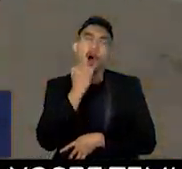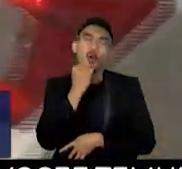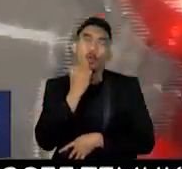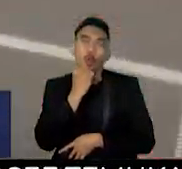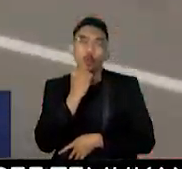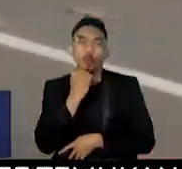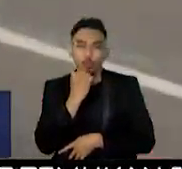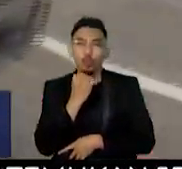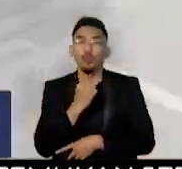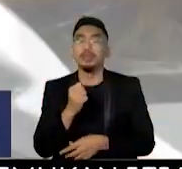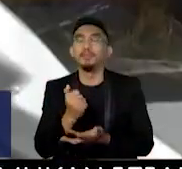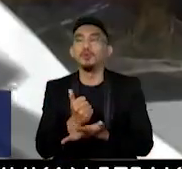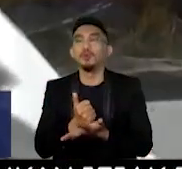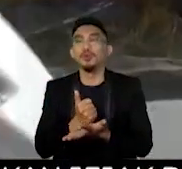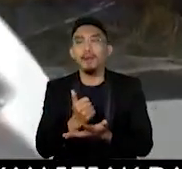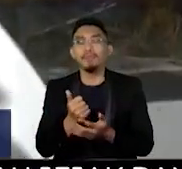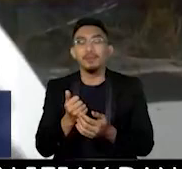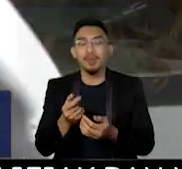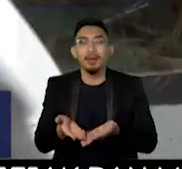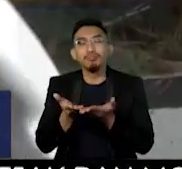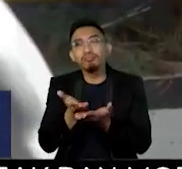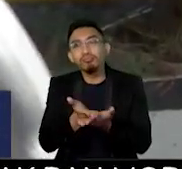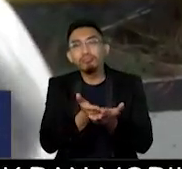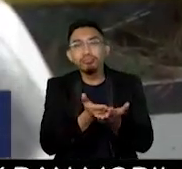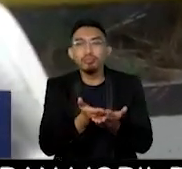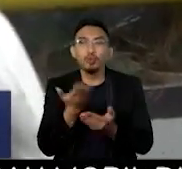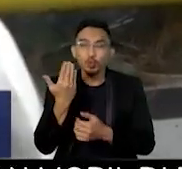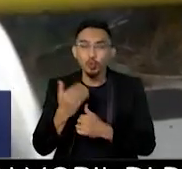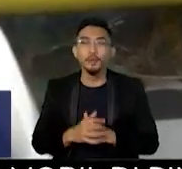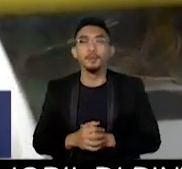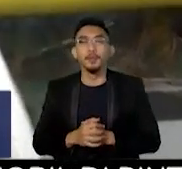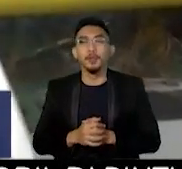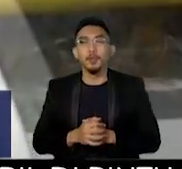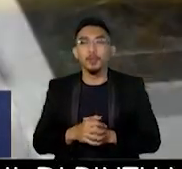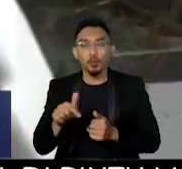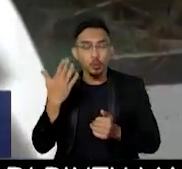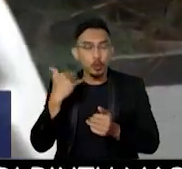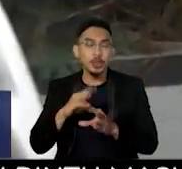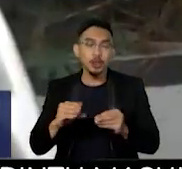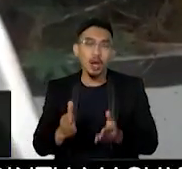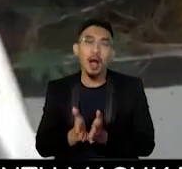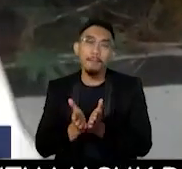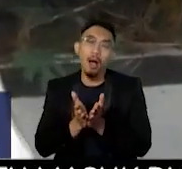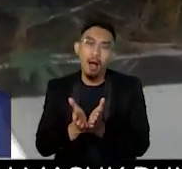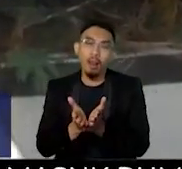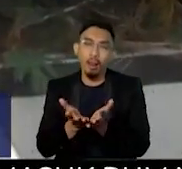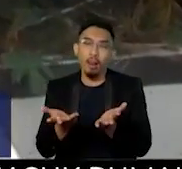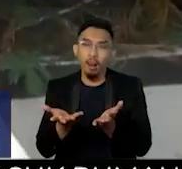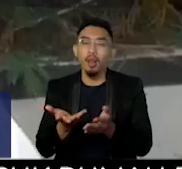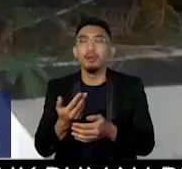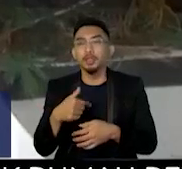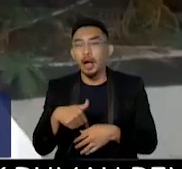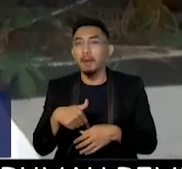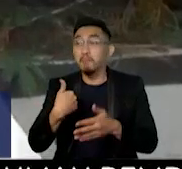laut. Saya kerja di kapal, sama pandemi bisa lagi berangkat, ya mau gimana lagi.